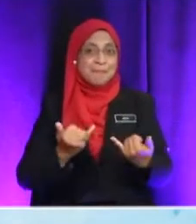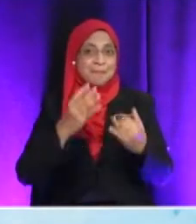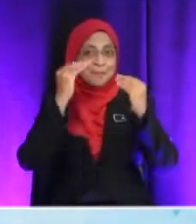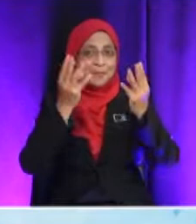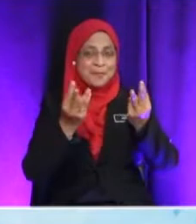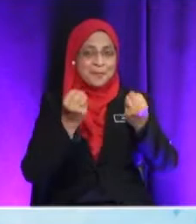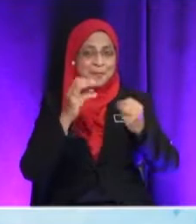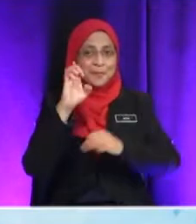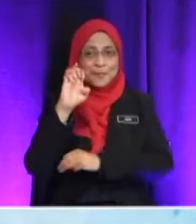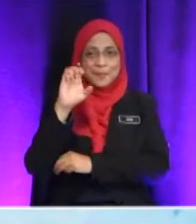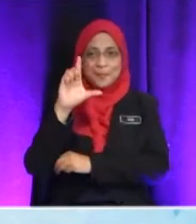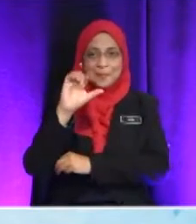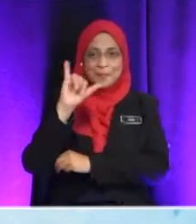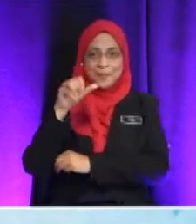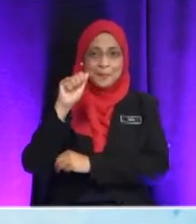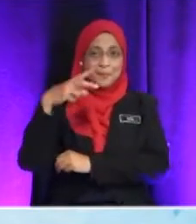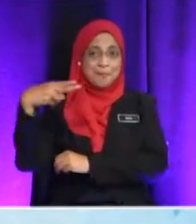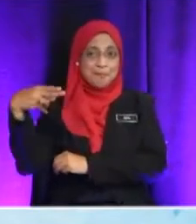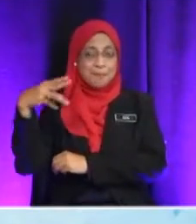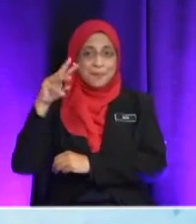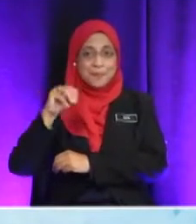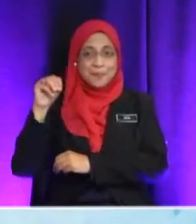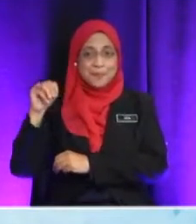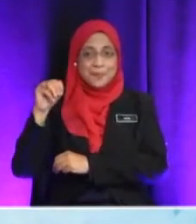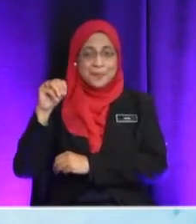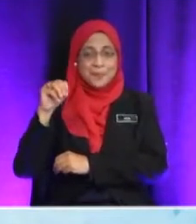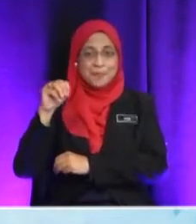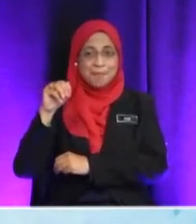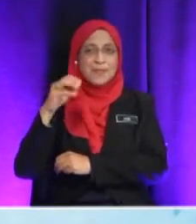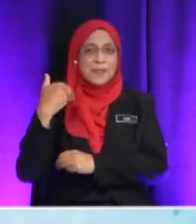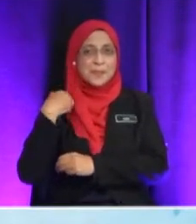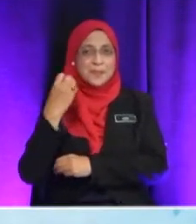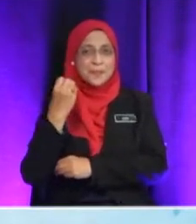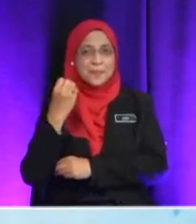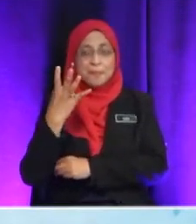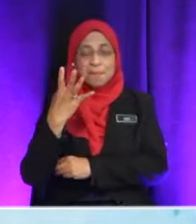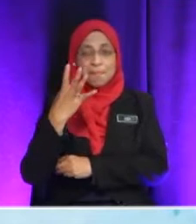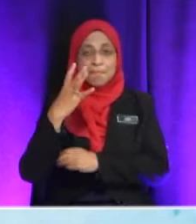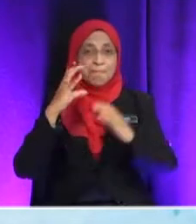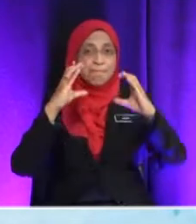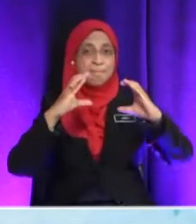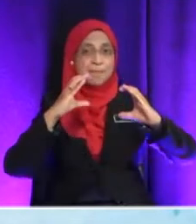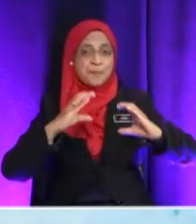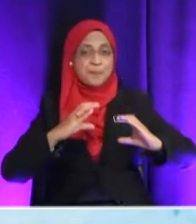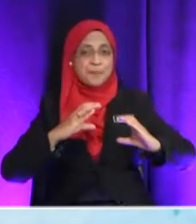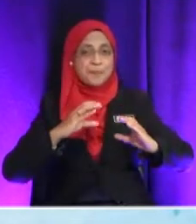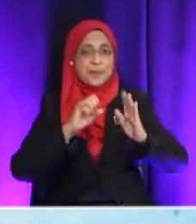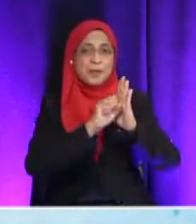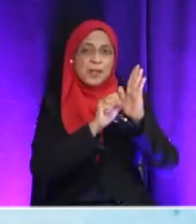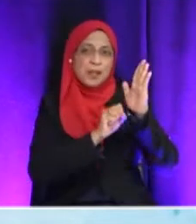betul kita dengar lagi Oke Eliza ada berapa Presiden mengurus sungguh fisika